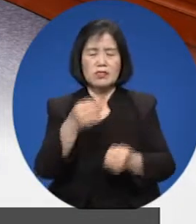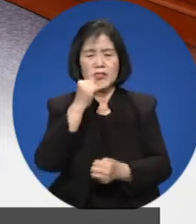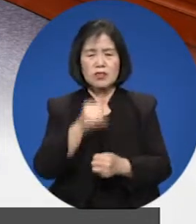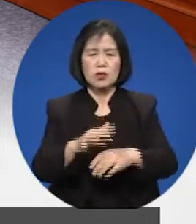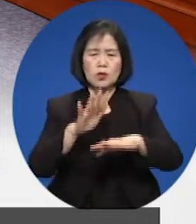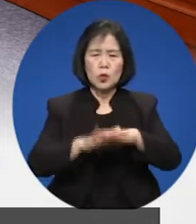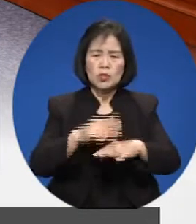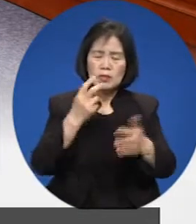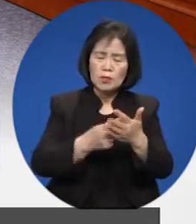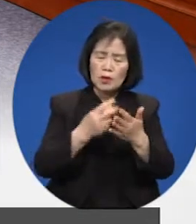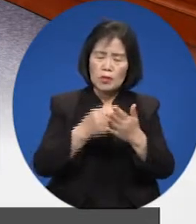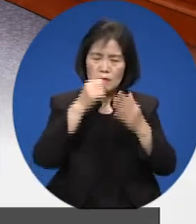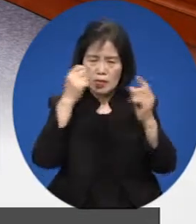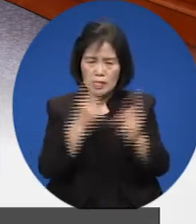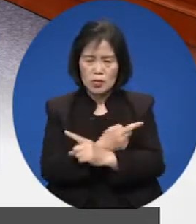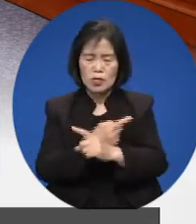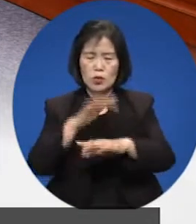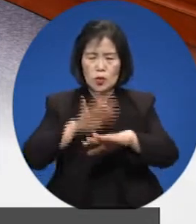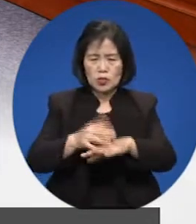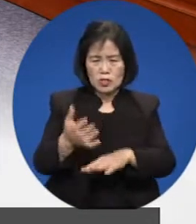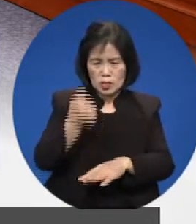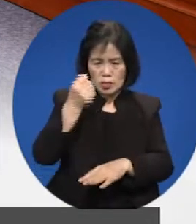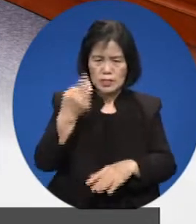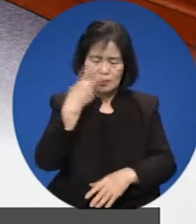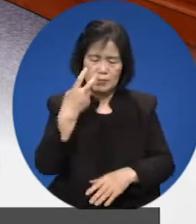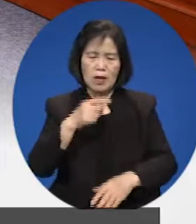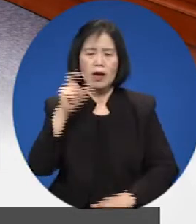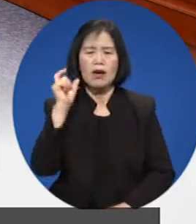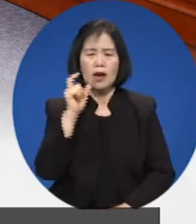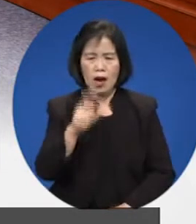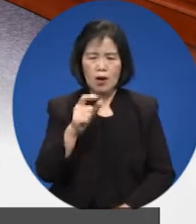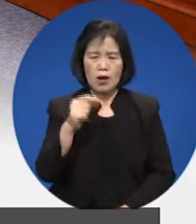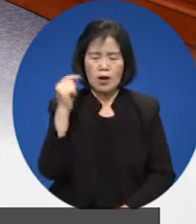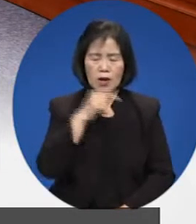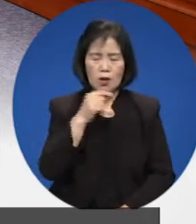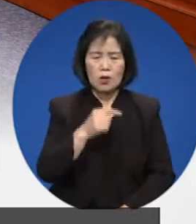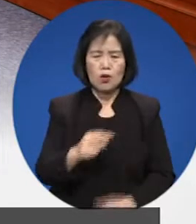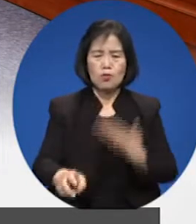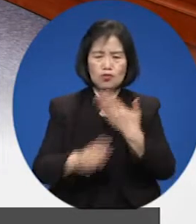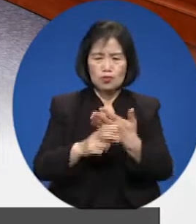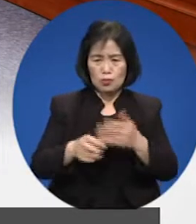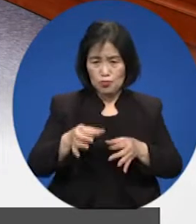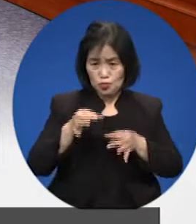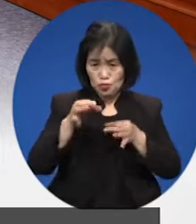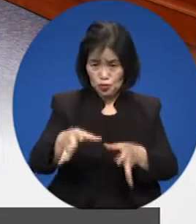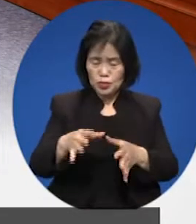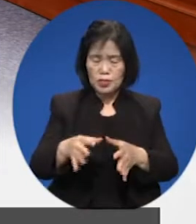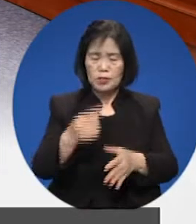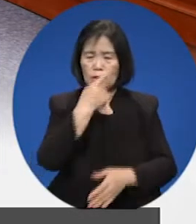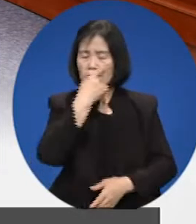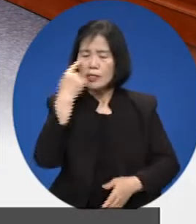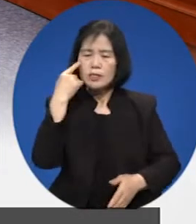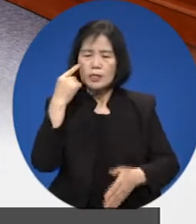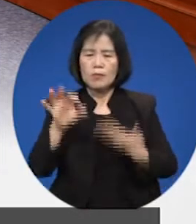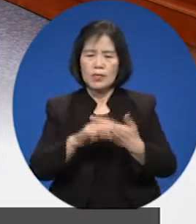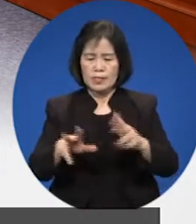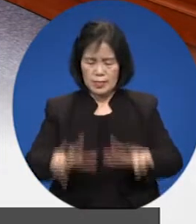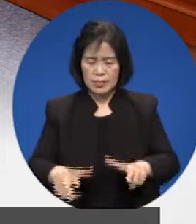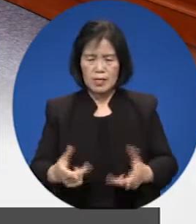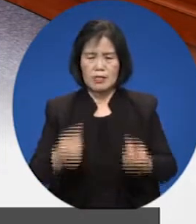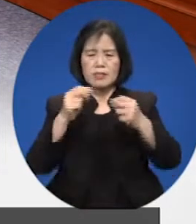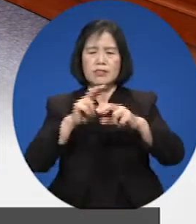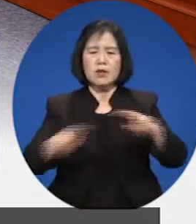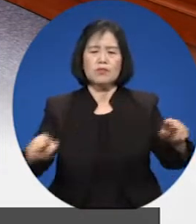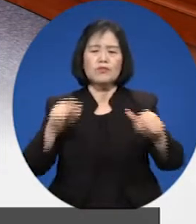법을 개정해서 농지취득 심사를 강화하고 농지 불법 투기 확인이 될 때는 즉각 처분 명령을 내리는 등